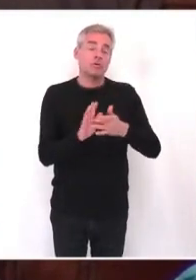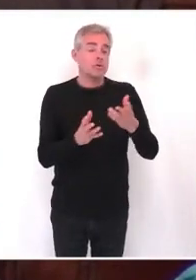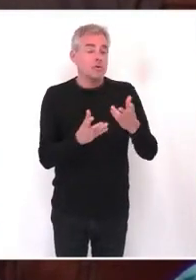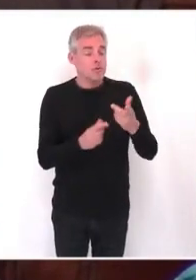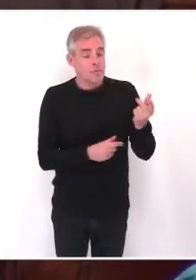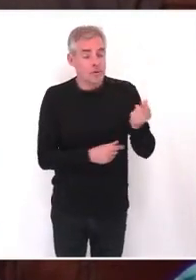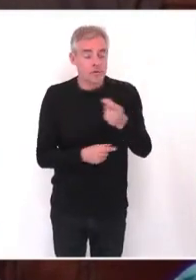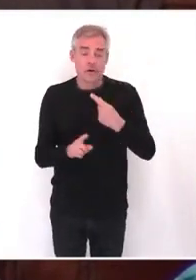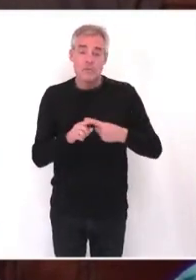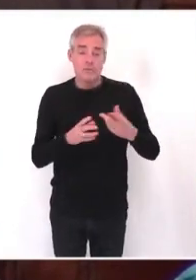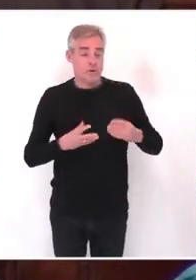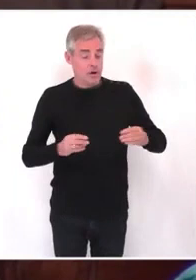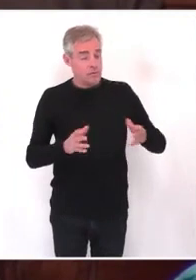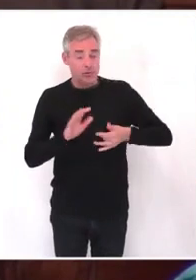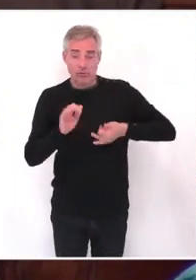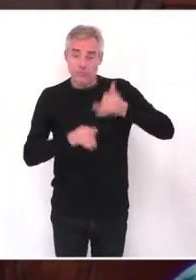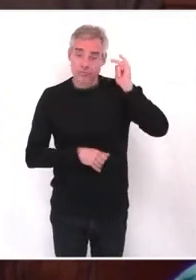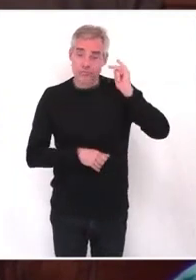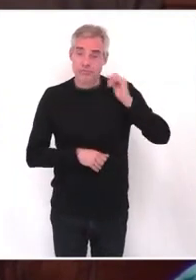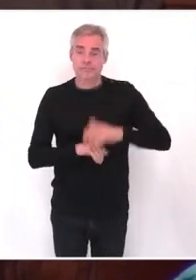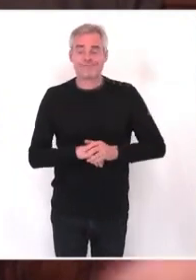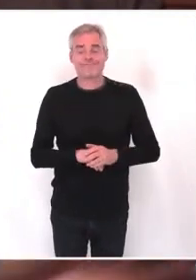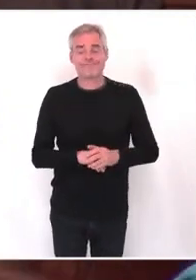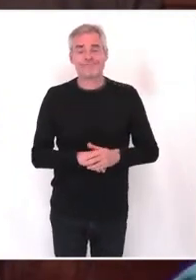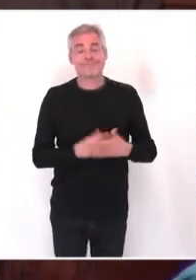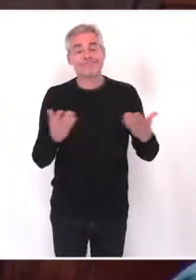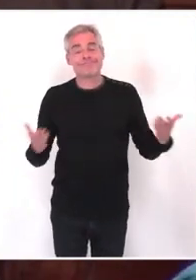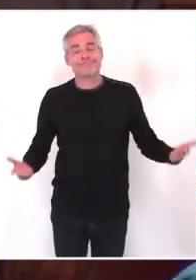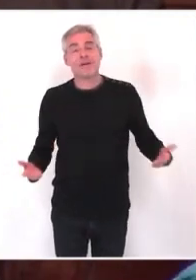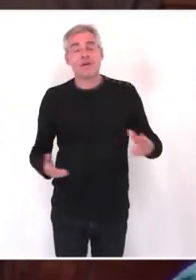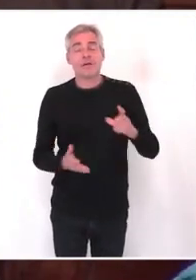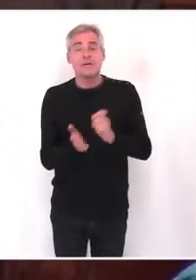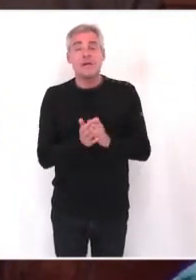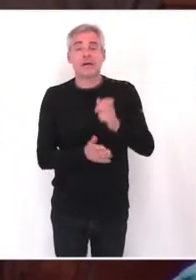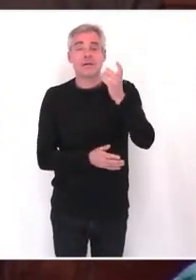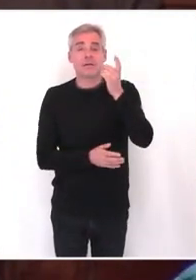habitants volontaires. Et puis, je vous le disais, en décembre,